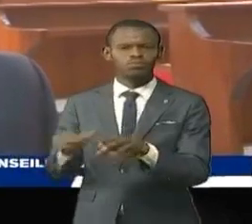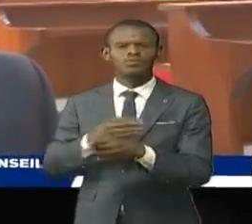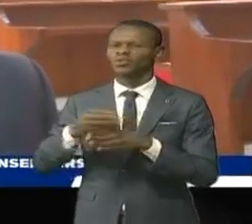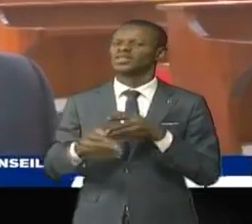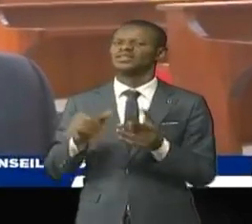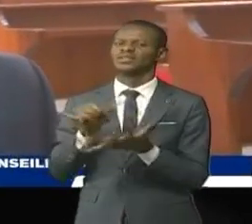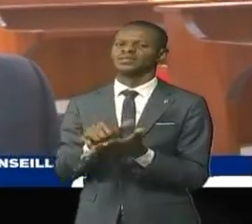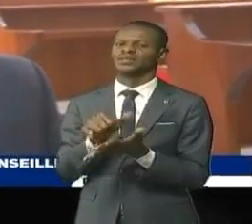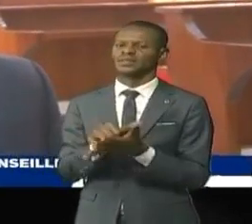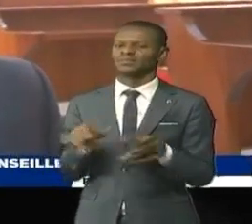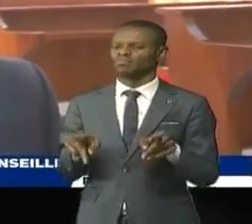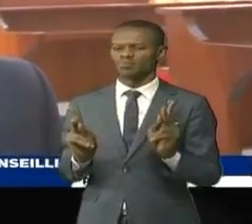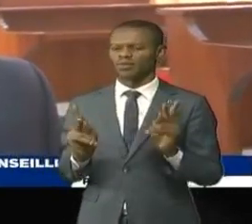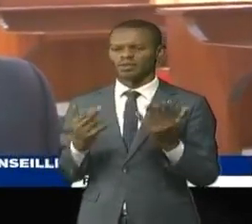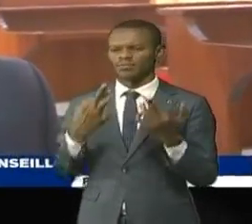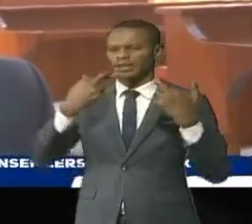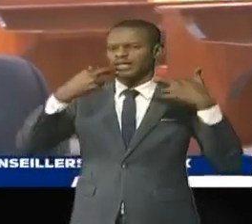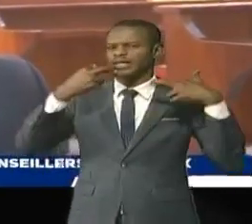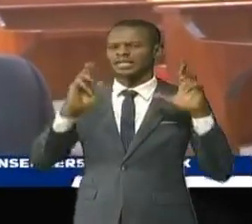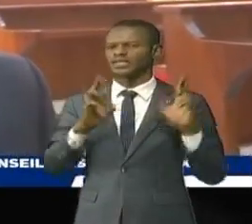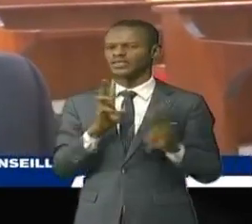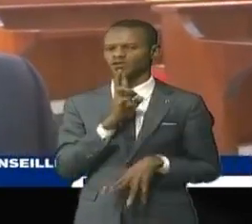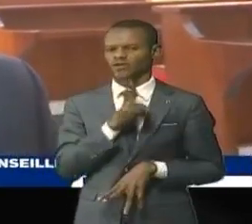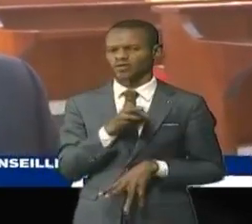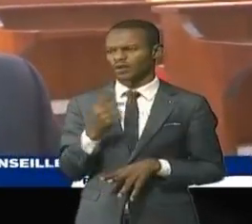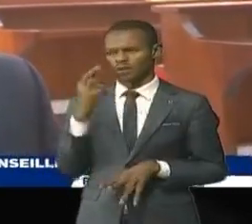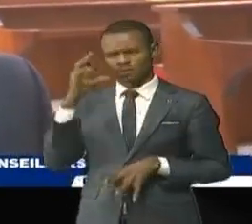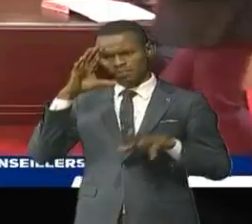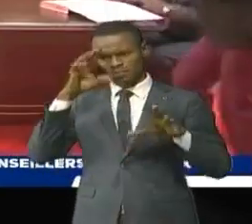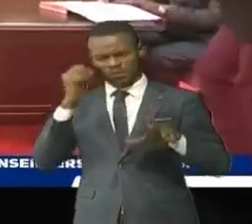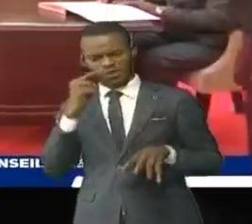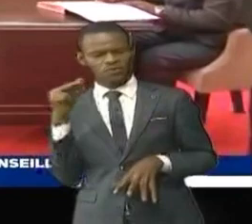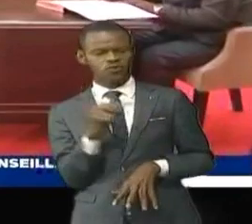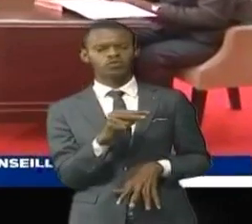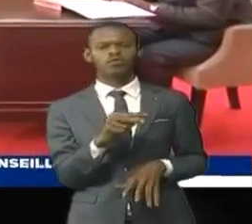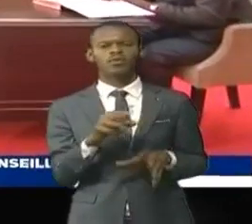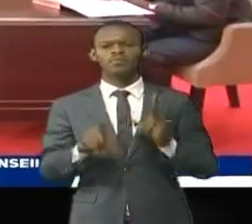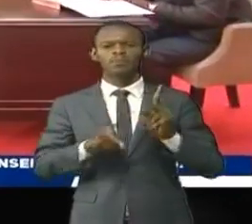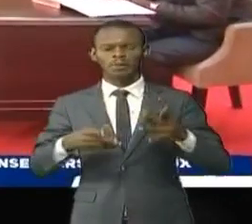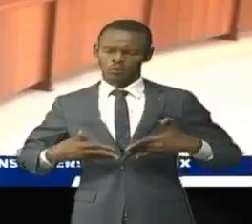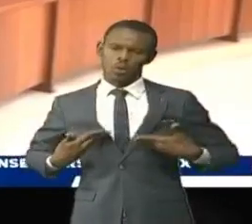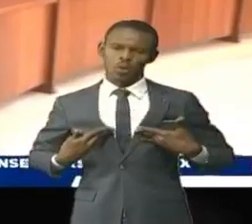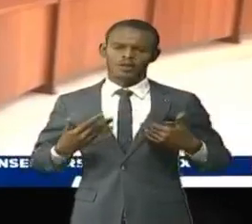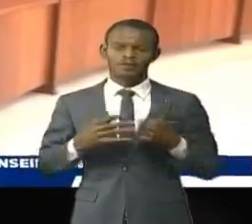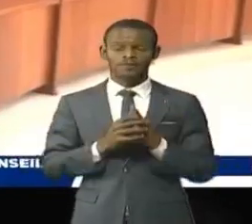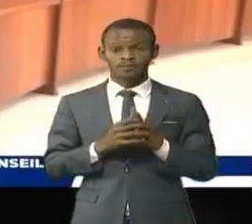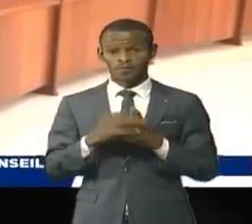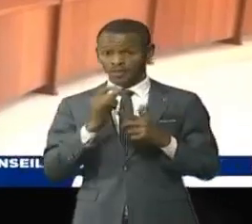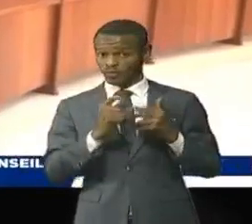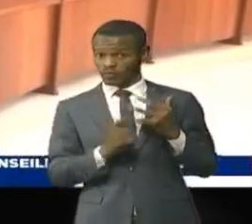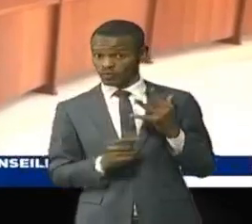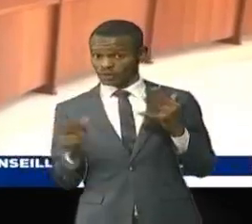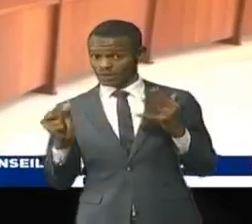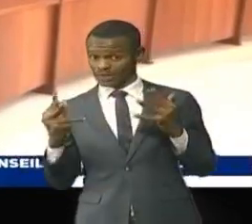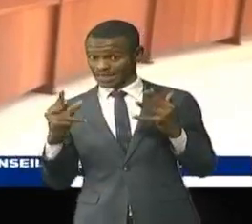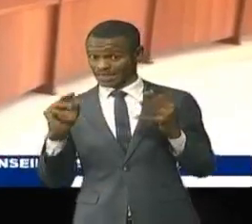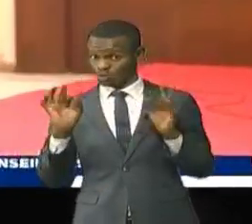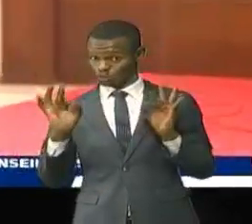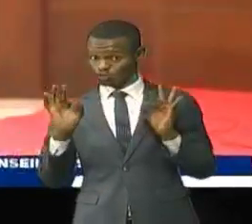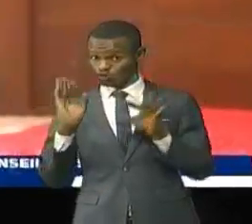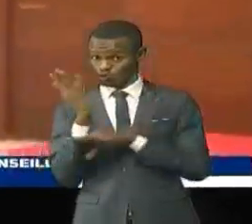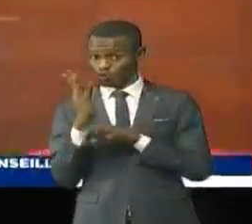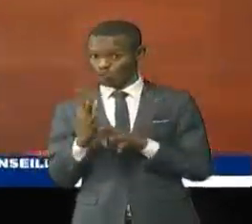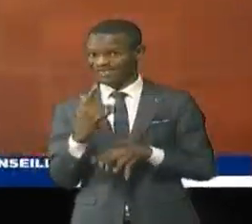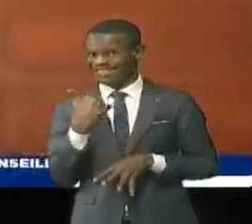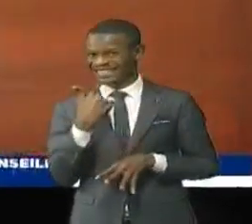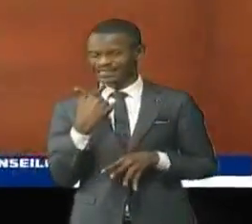donner le rendement attendu par le chef de l'État et aussi la République. Sur la liste des 13, on retrouve également le professeur